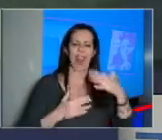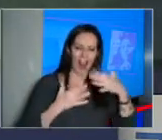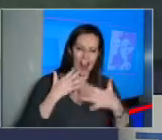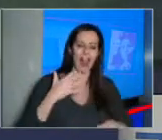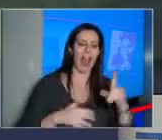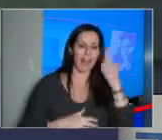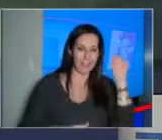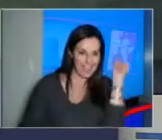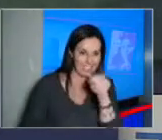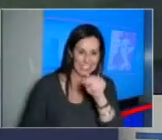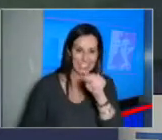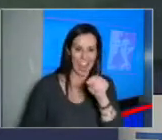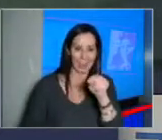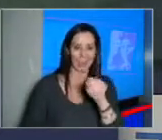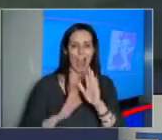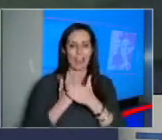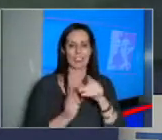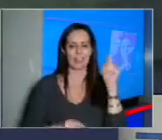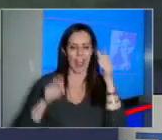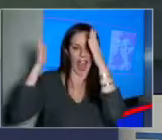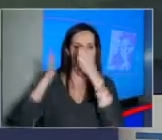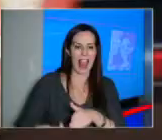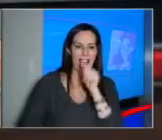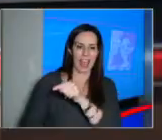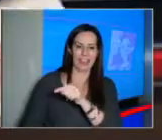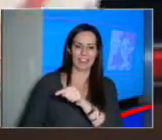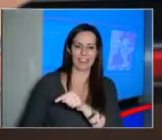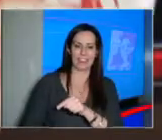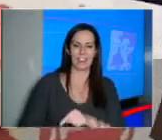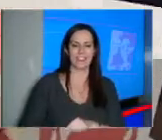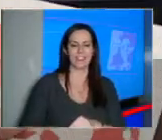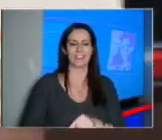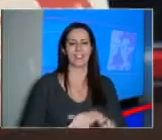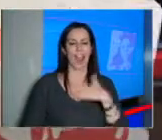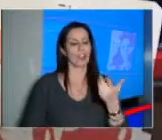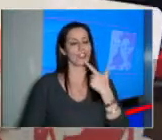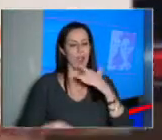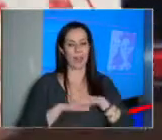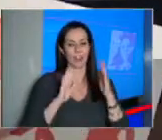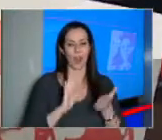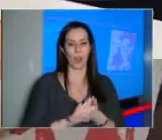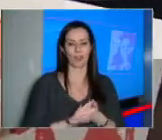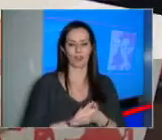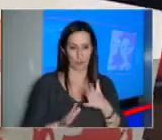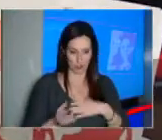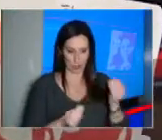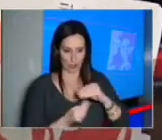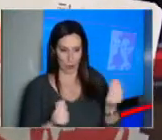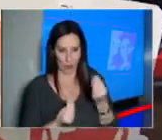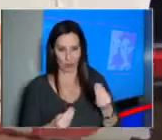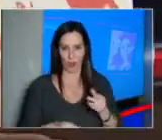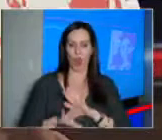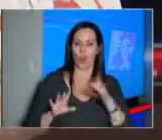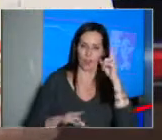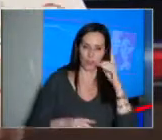וכו', אבל זה הספר עליה. נעמי, אחרי שאמרתי את כל זה, את רוצה שאני אוסיף עוד משהו? לא,